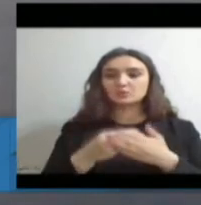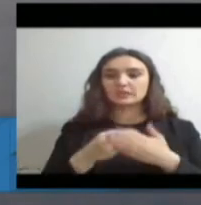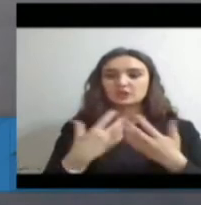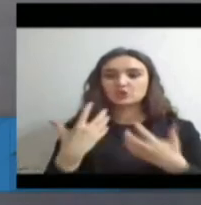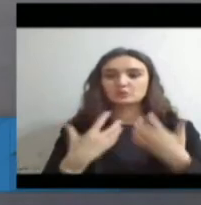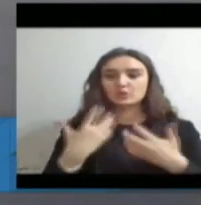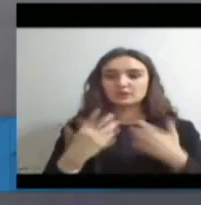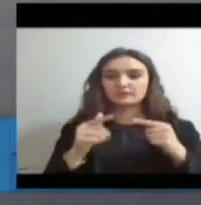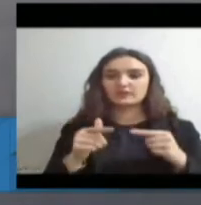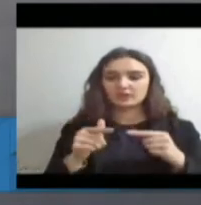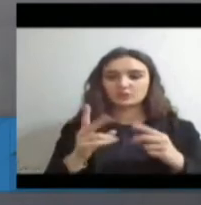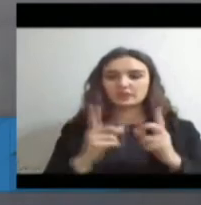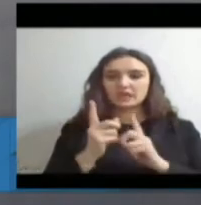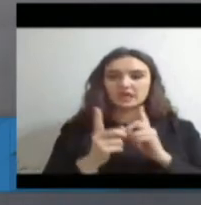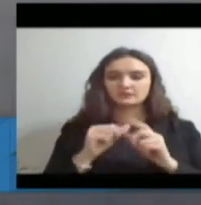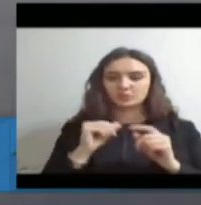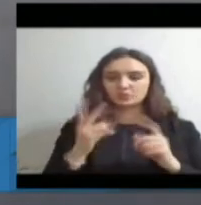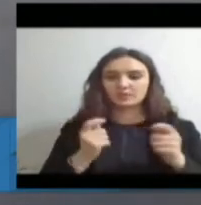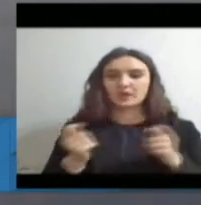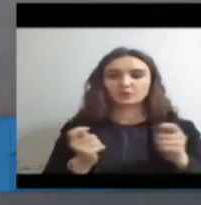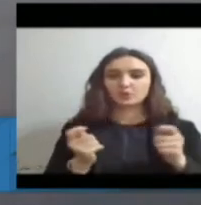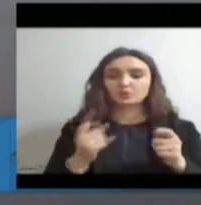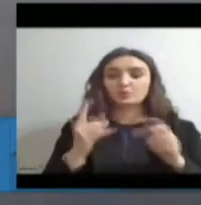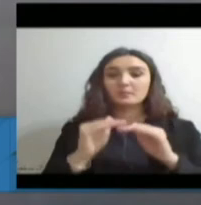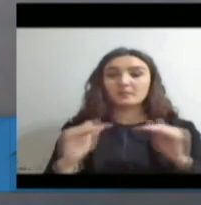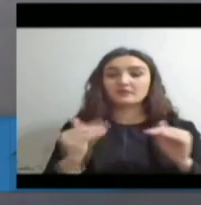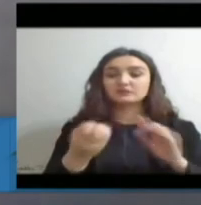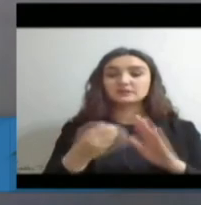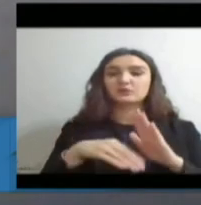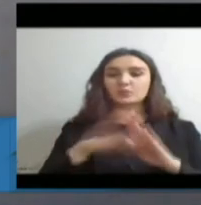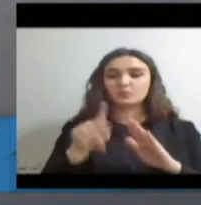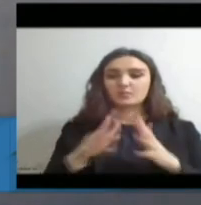დონე არეგულირონ და ბავშვის კიდევ უფრო მეტი